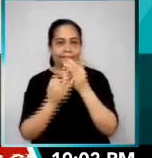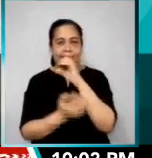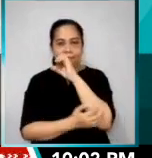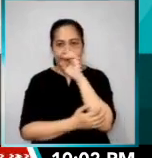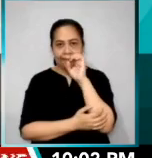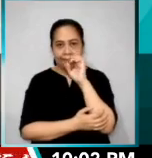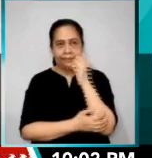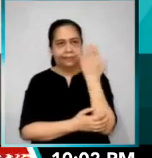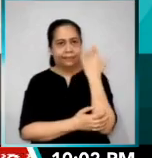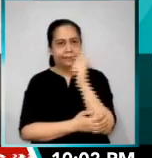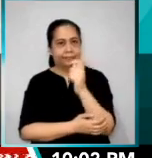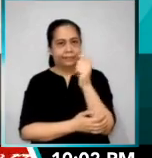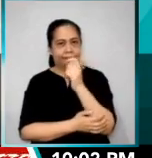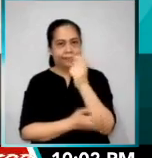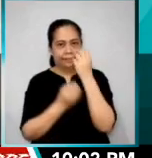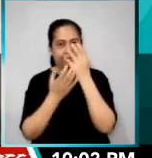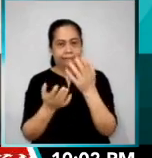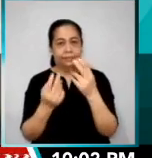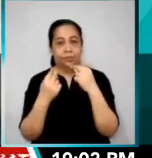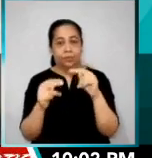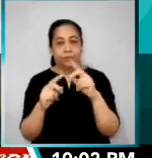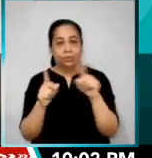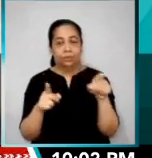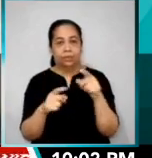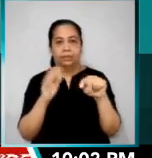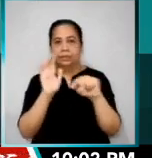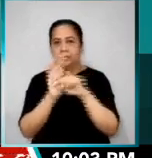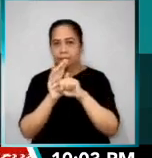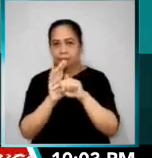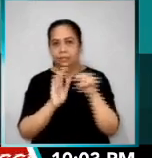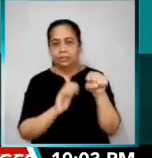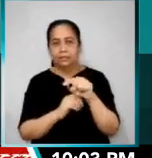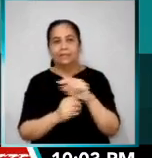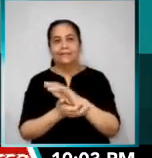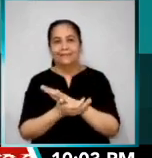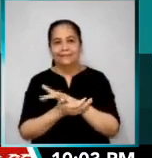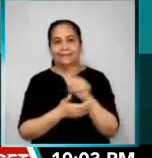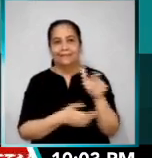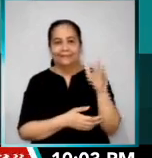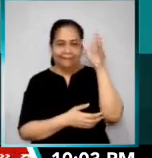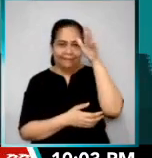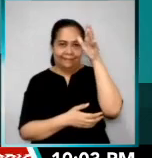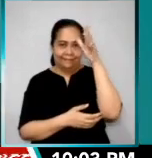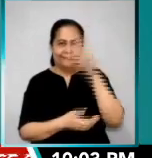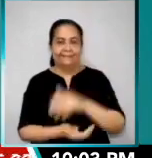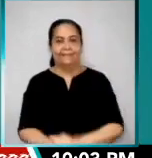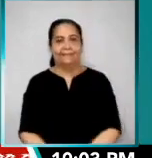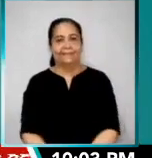Martes, ibinalita ni Jinggoy na nagnegatibo na sa COVID-19 ang kanyang ama.